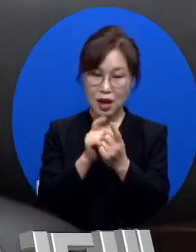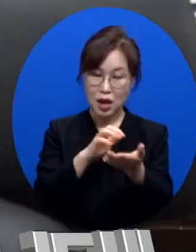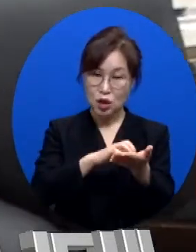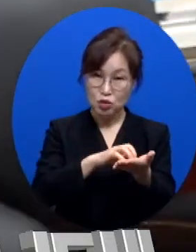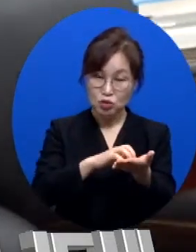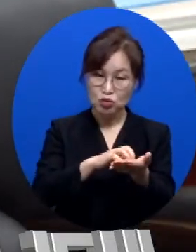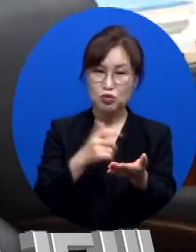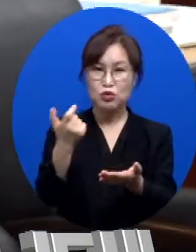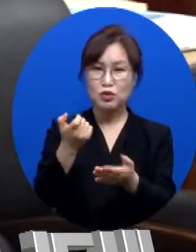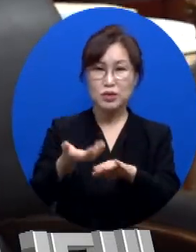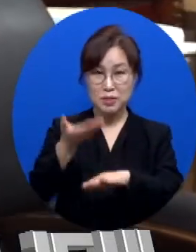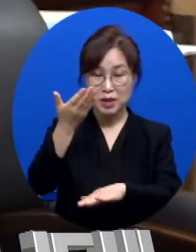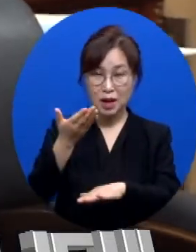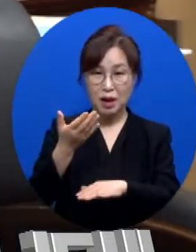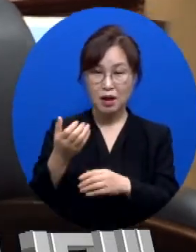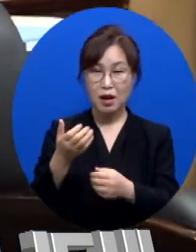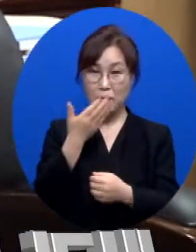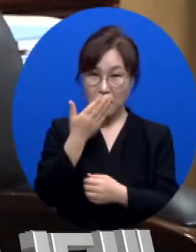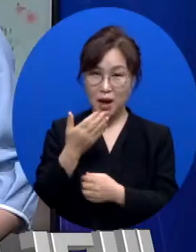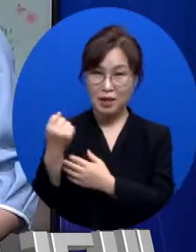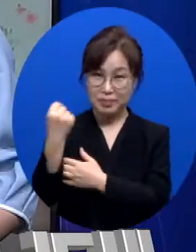있었던 원동력을 알아봤습니다.